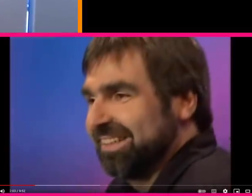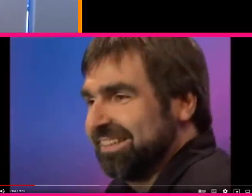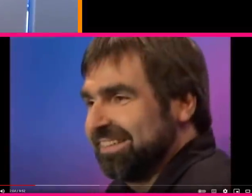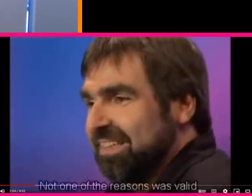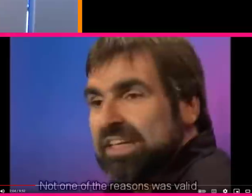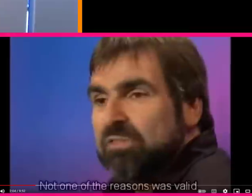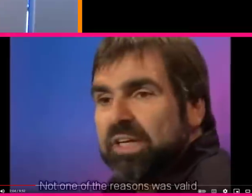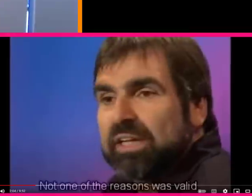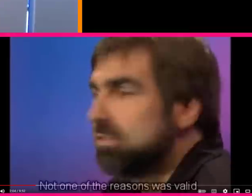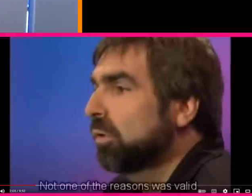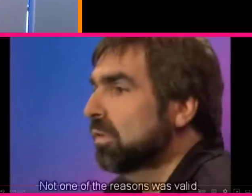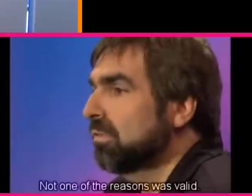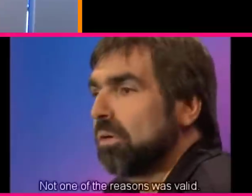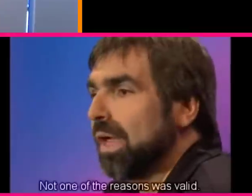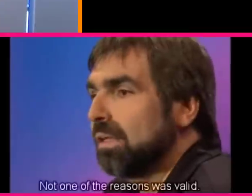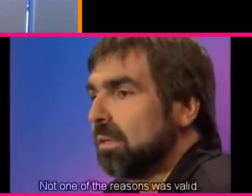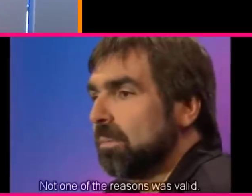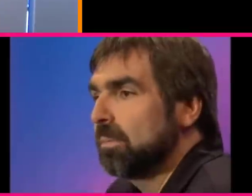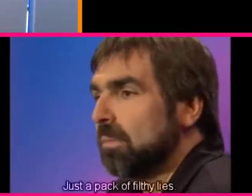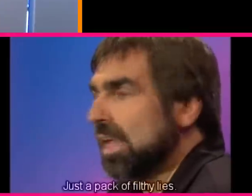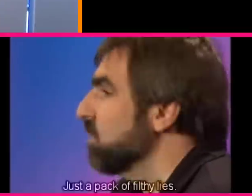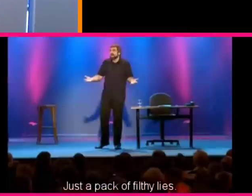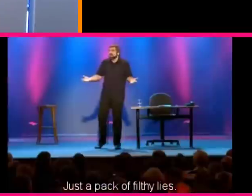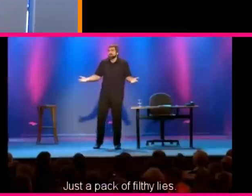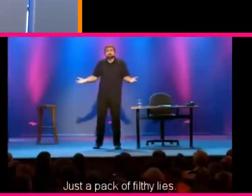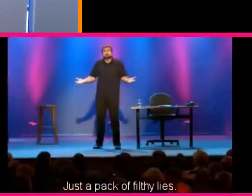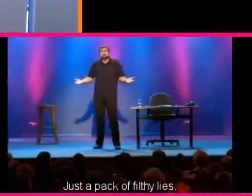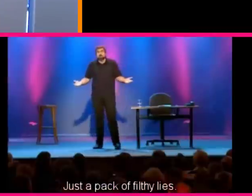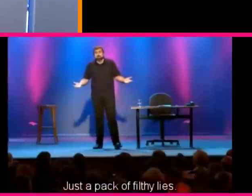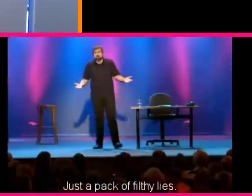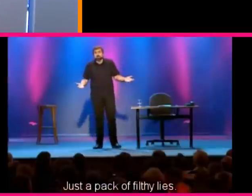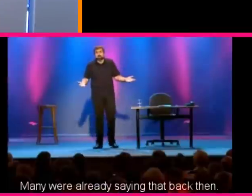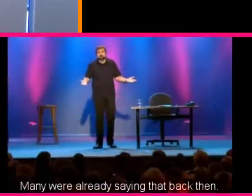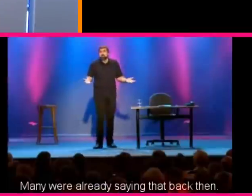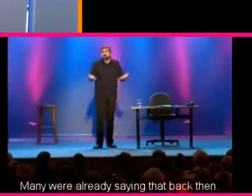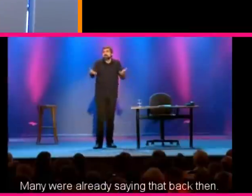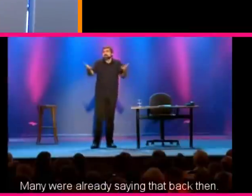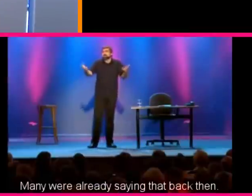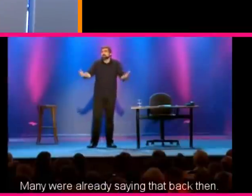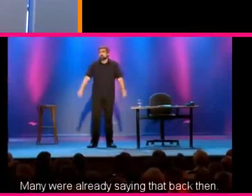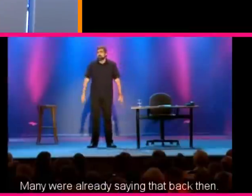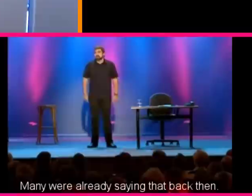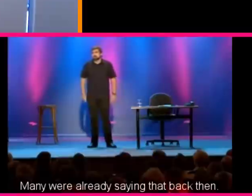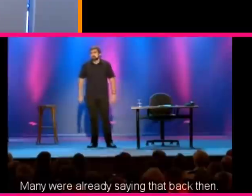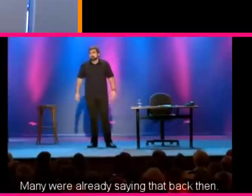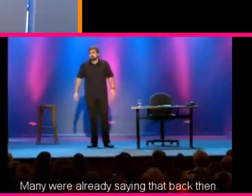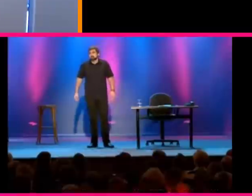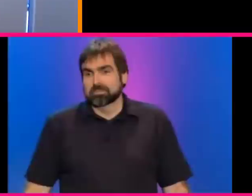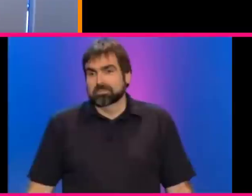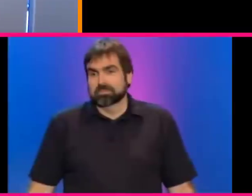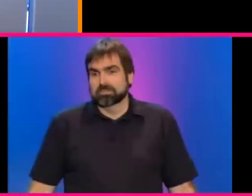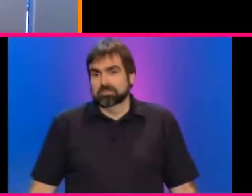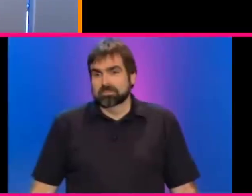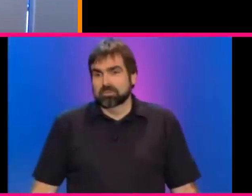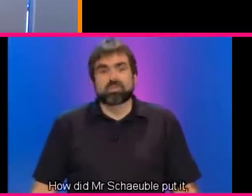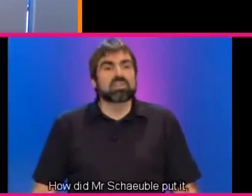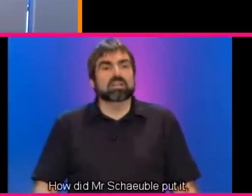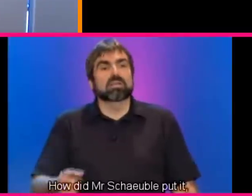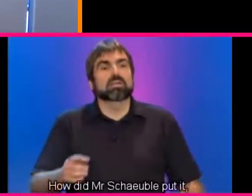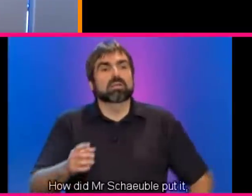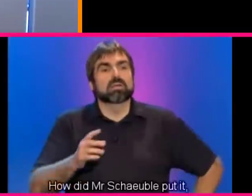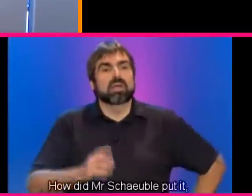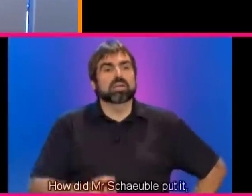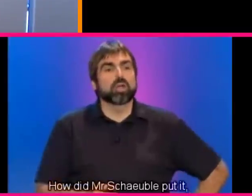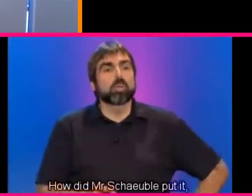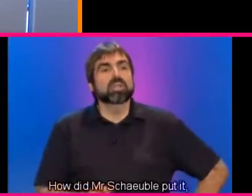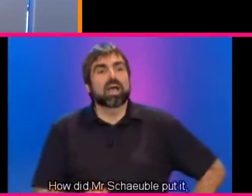nichts von den ganzen gründen war korrekt es war alles erstunken rennen wieder angesagt wie sagte